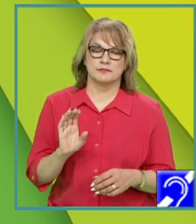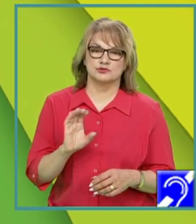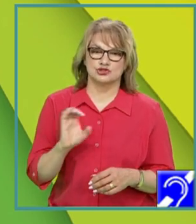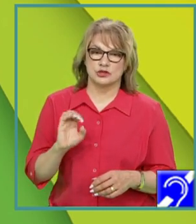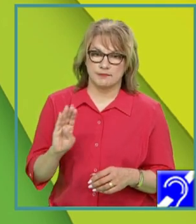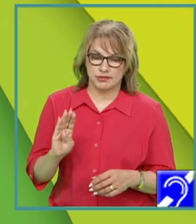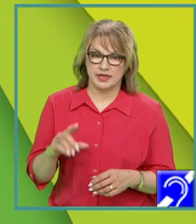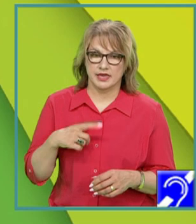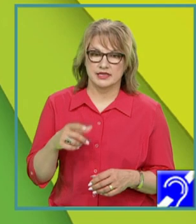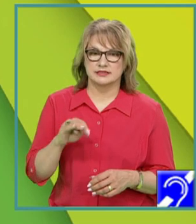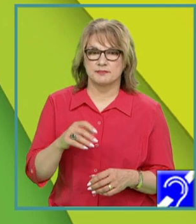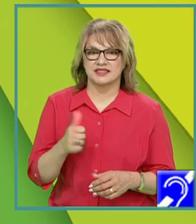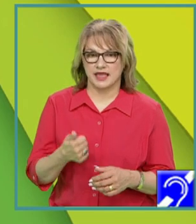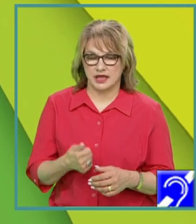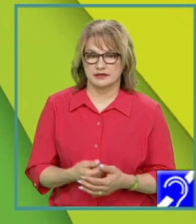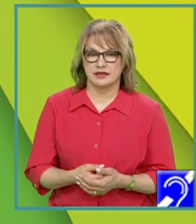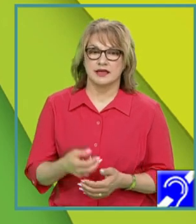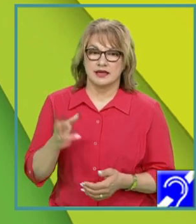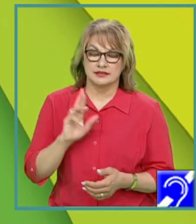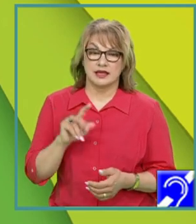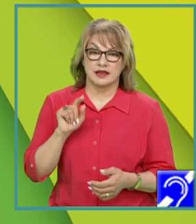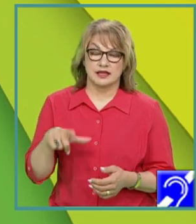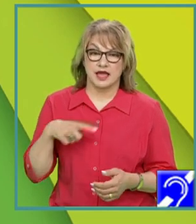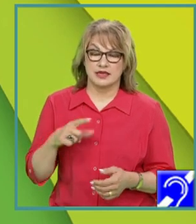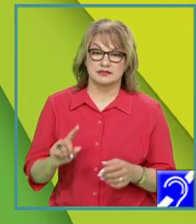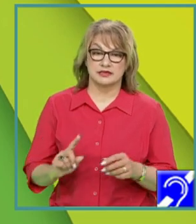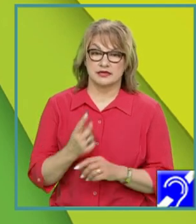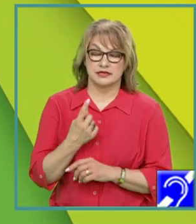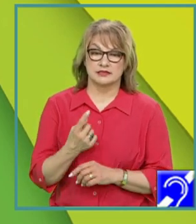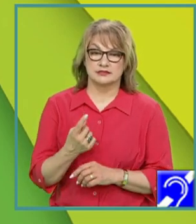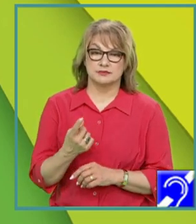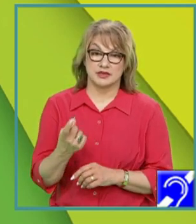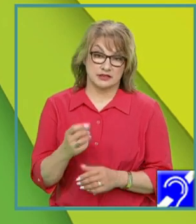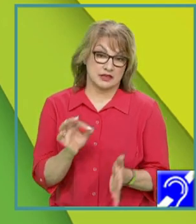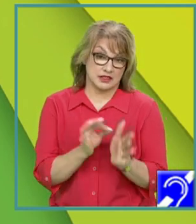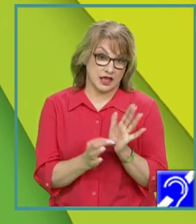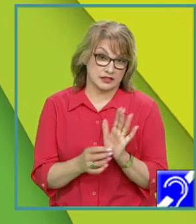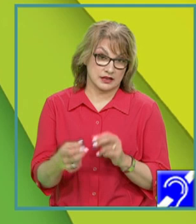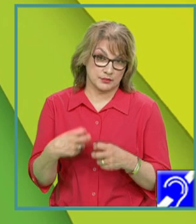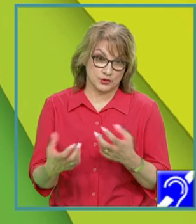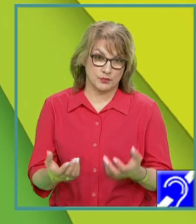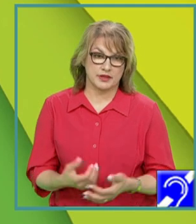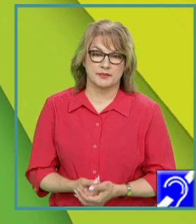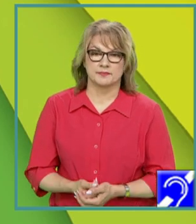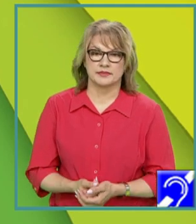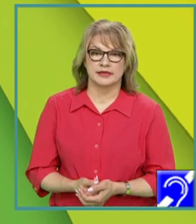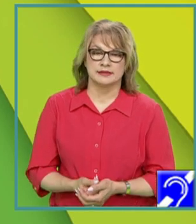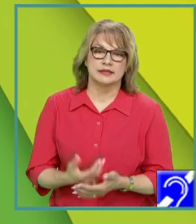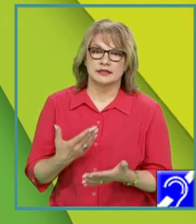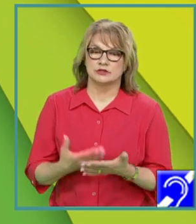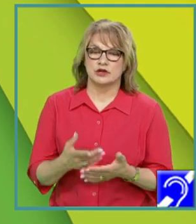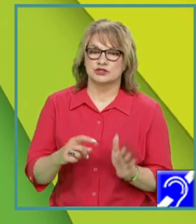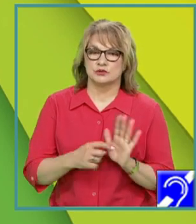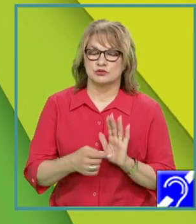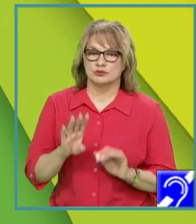și mediană dar ea este înălțime din datele problemei deoarece punctul